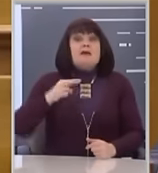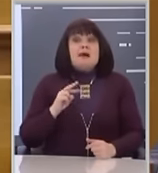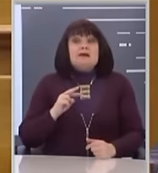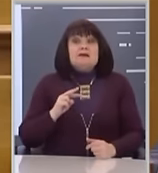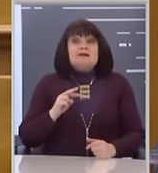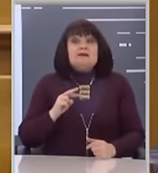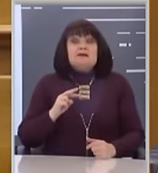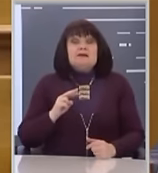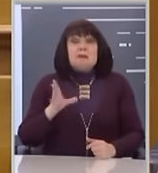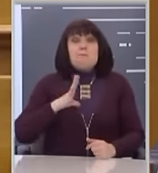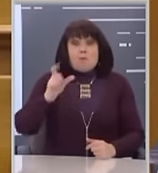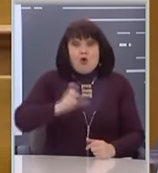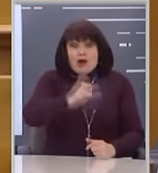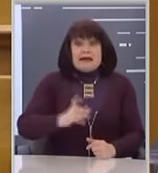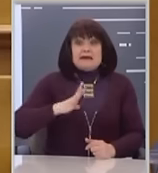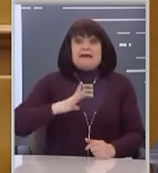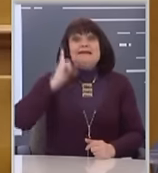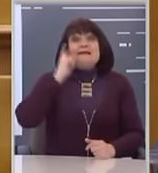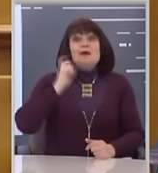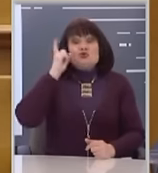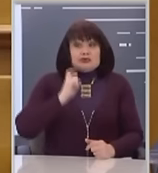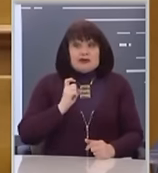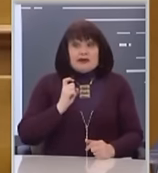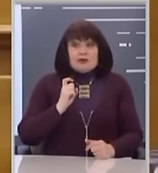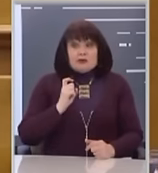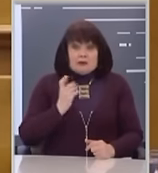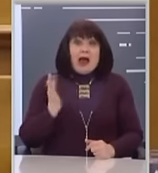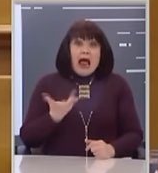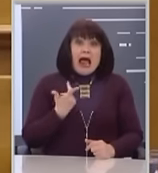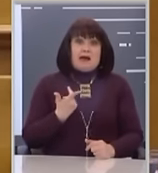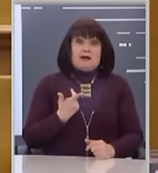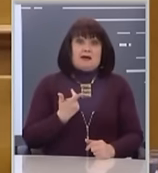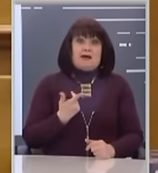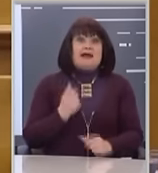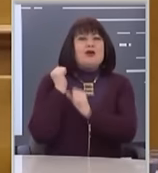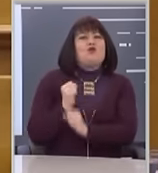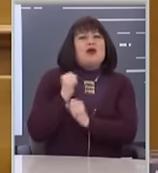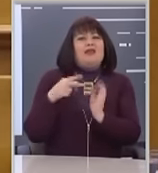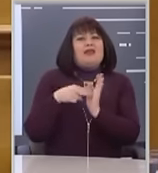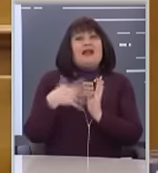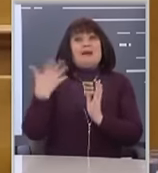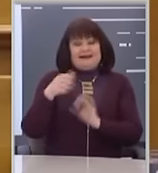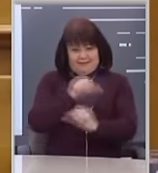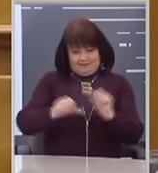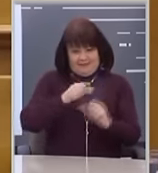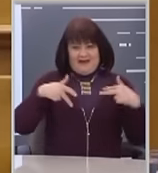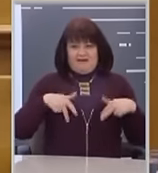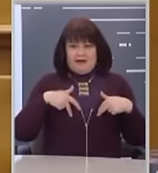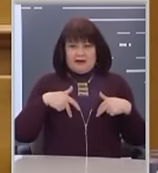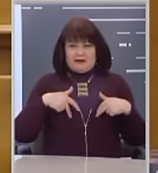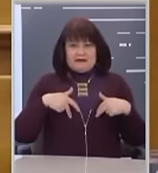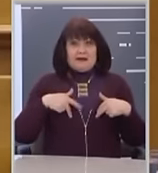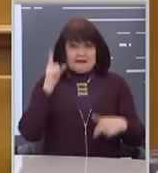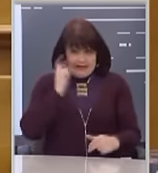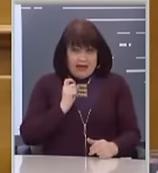πολίτες ξέρουν πολύ καλά ότι αν δεν υπήρχε πολιτική αλλαγή το Γενάρη του 2015, η συζήτηση αυτή εδώ στη